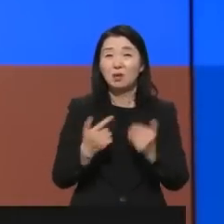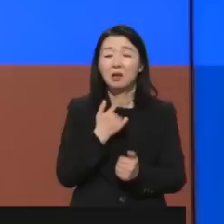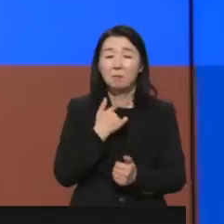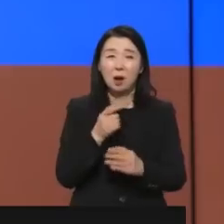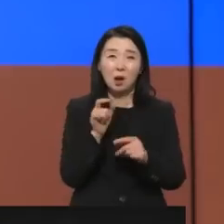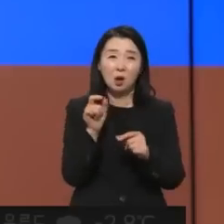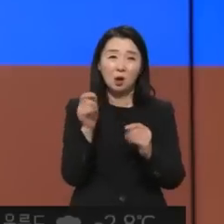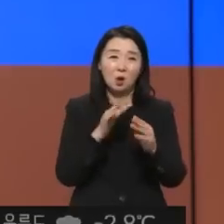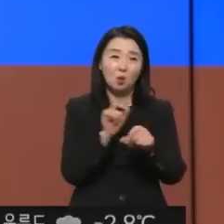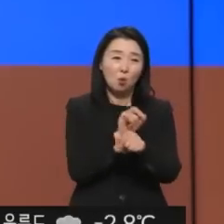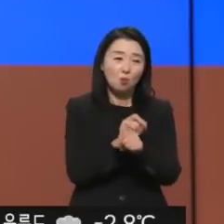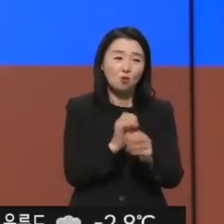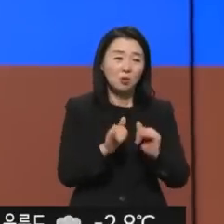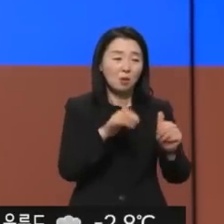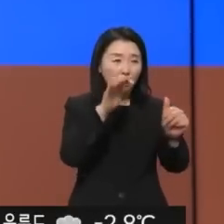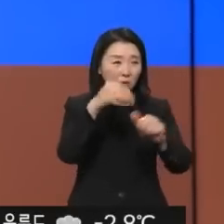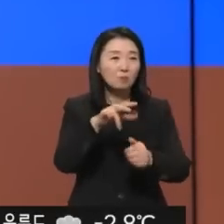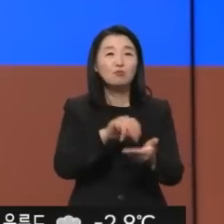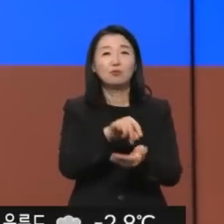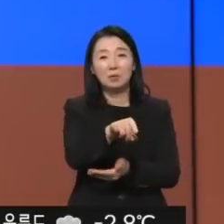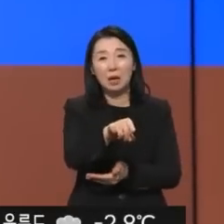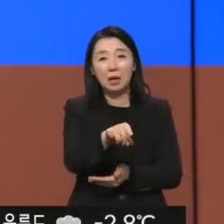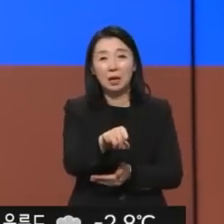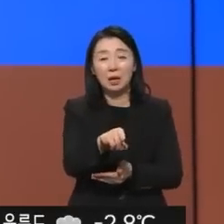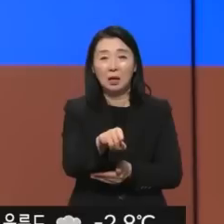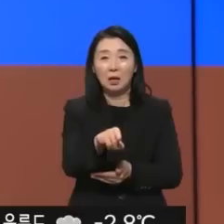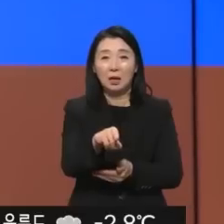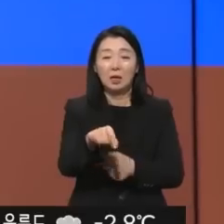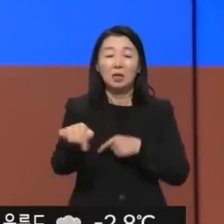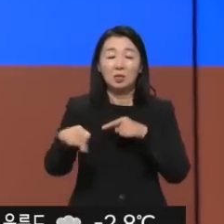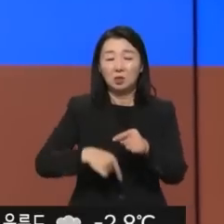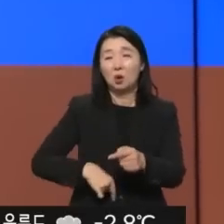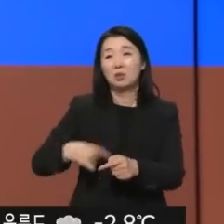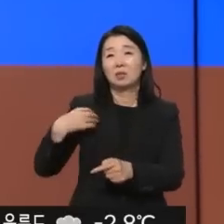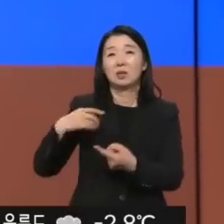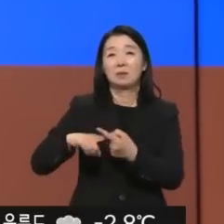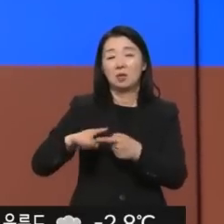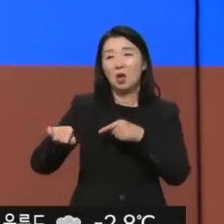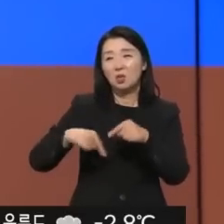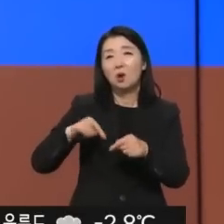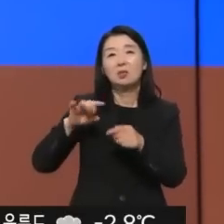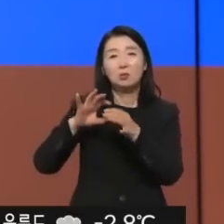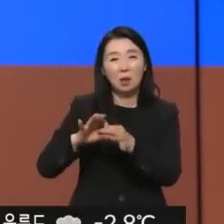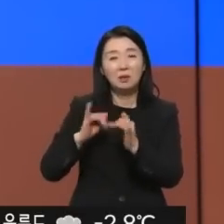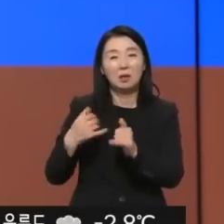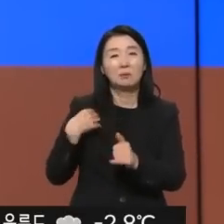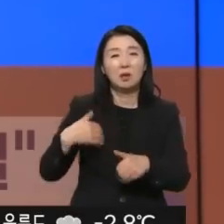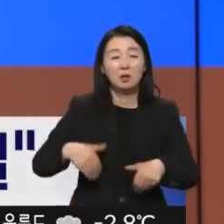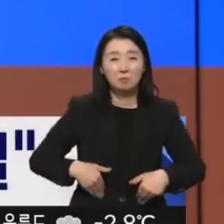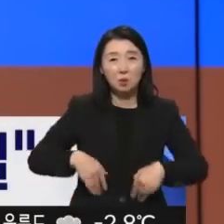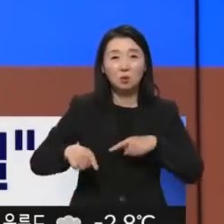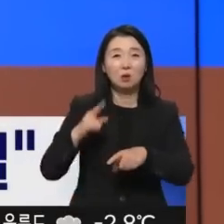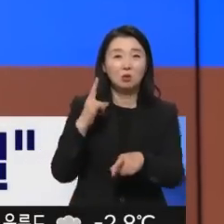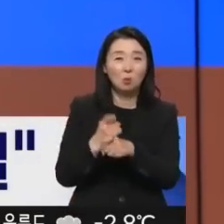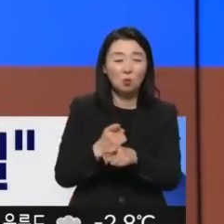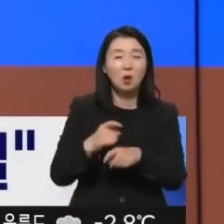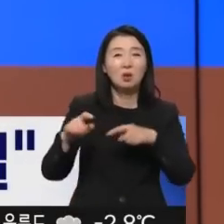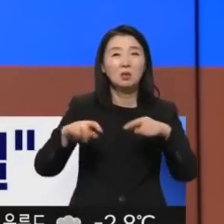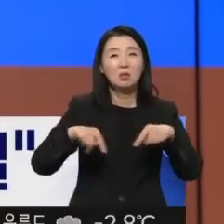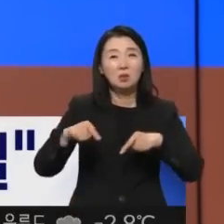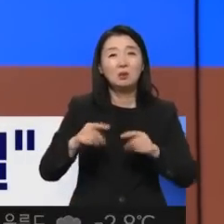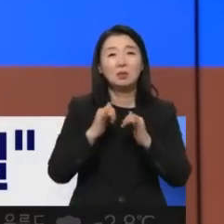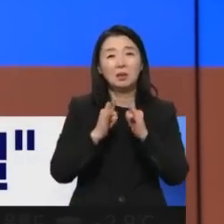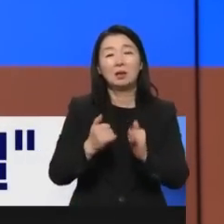검찰이 소환하는 걸 문제 삼은 것 같은데요. 정치적 책임은 정치에 뛰어든 사람이 지고 정치 보복은 정치인에게만 하기로 못